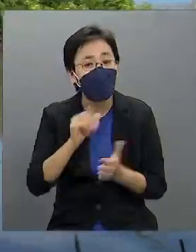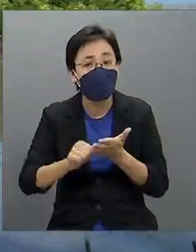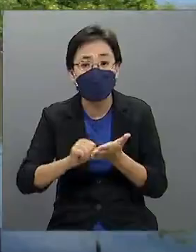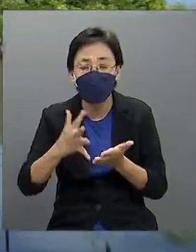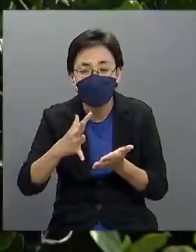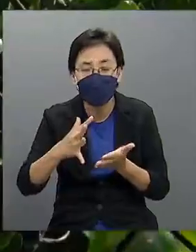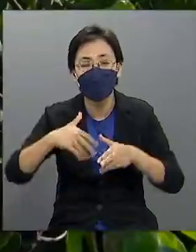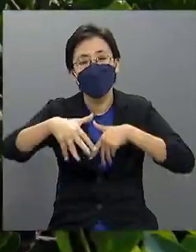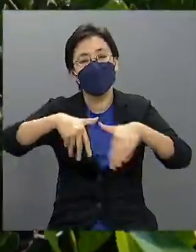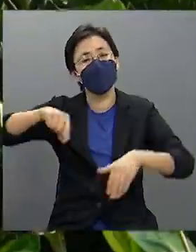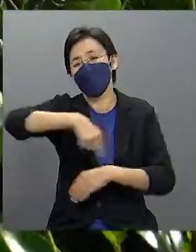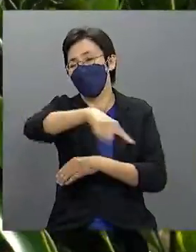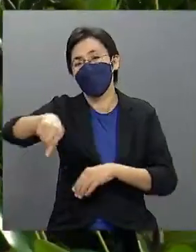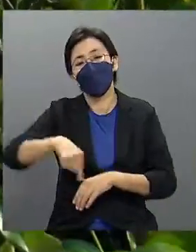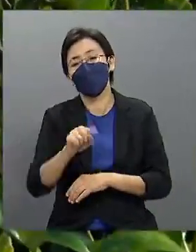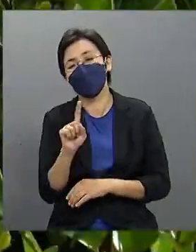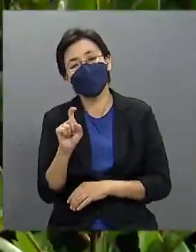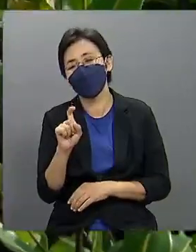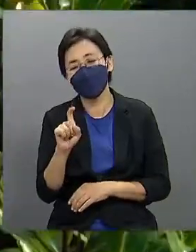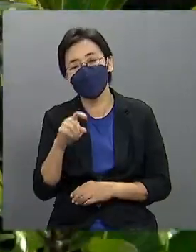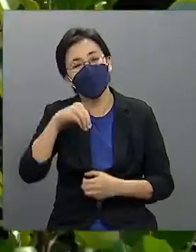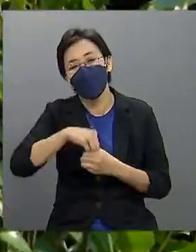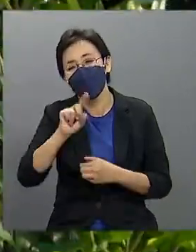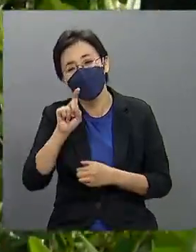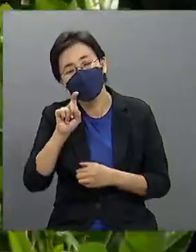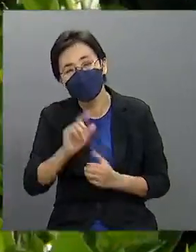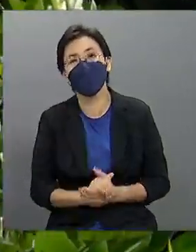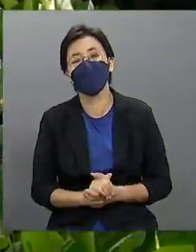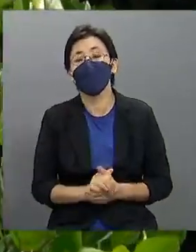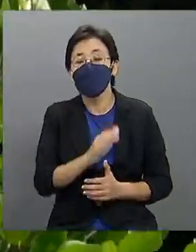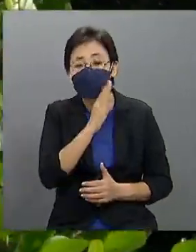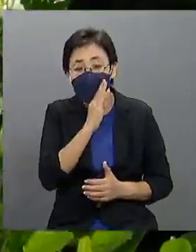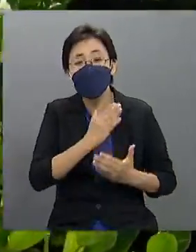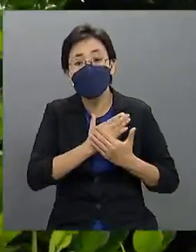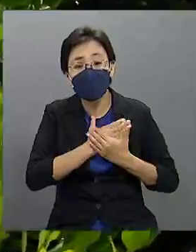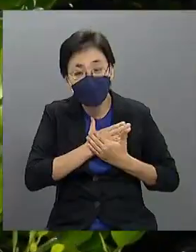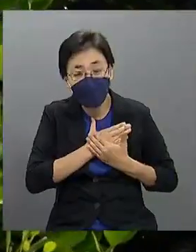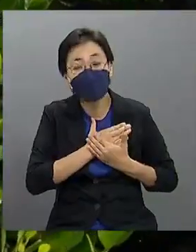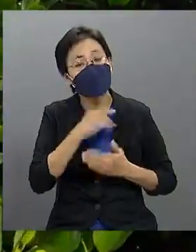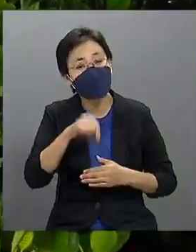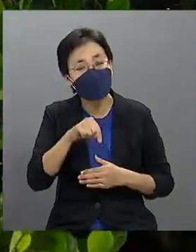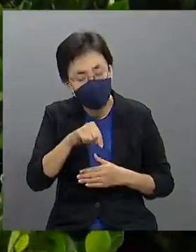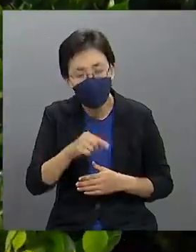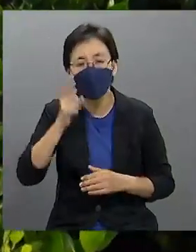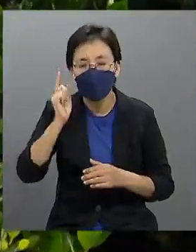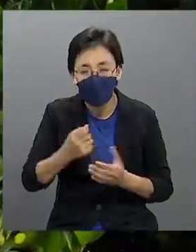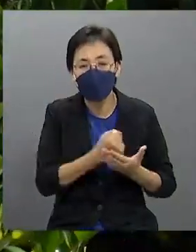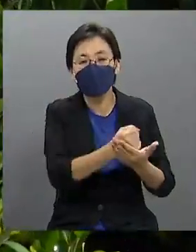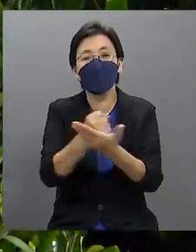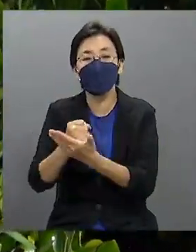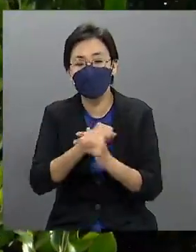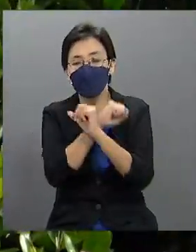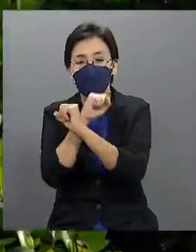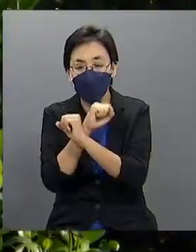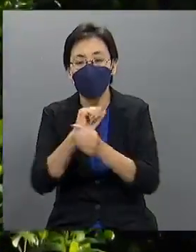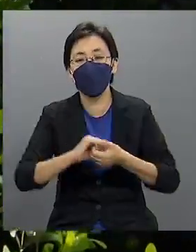อยากจะอยู่ทินบ้านเกิด ออกมาปกป้องทีนี้ก็มชาวบานทเดือนร้อนออกมาร่วมกัทแก ๆ ไม่ข